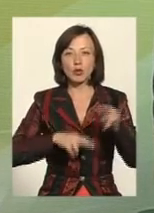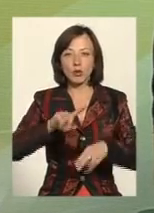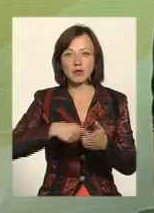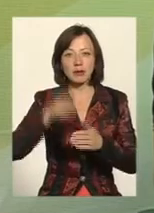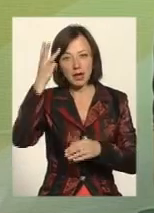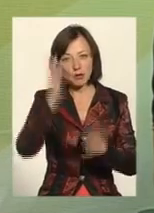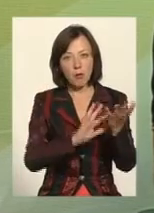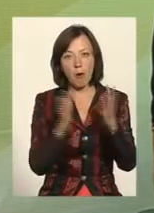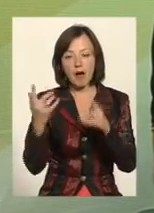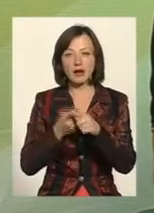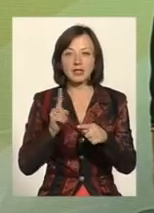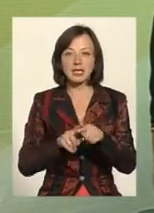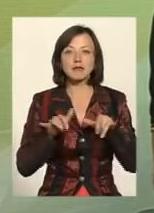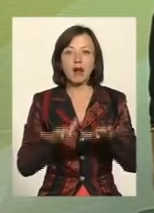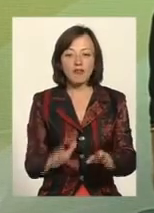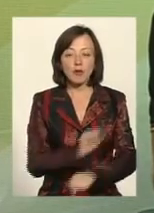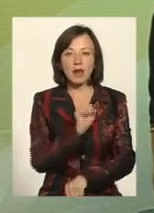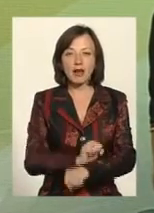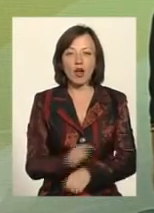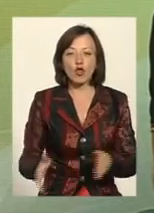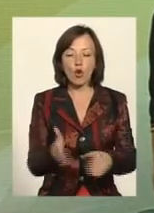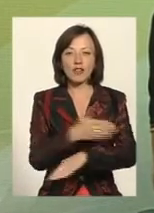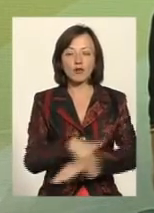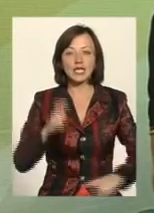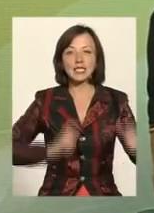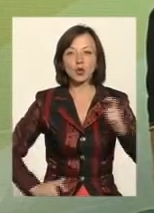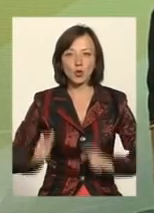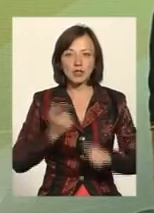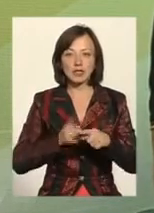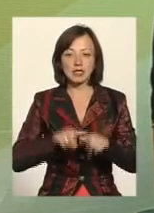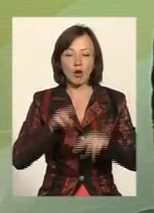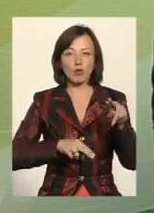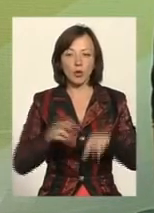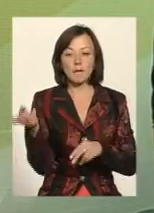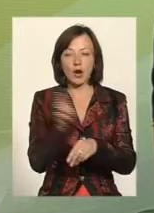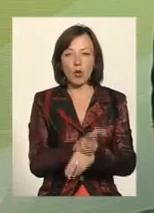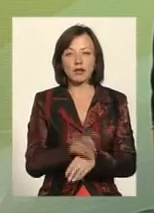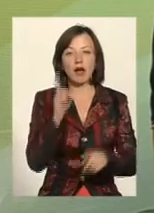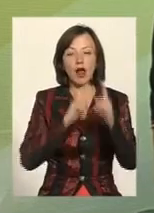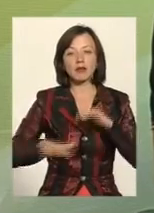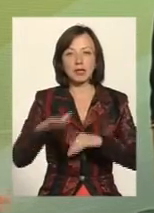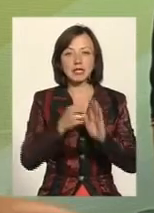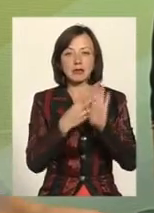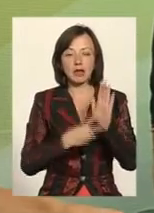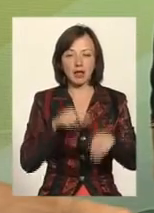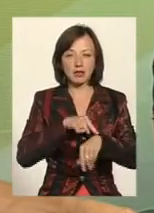по парках. Оця справа, що перекривали дорогу на вулиці Інститутській, оцю забудову. Приходьте, Рада Майдану,